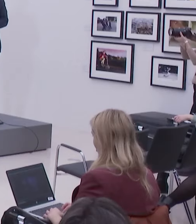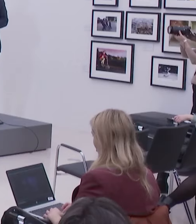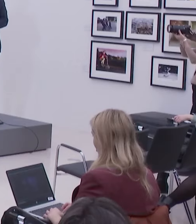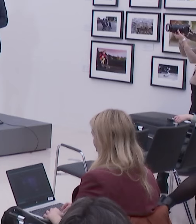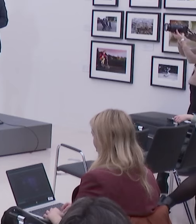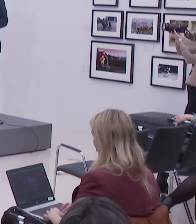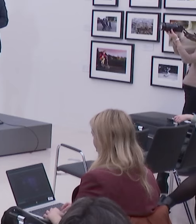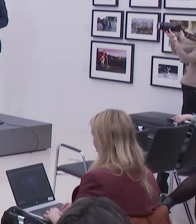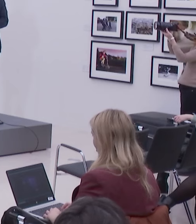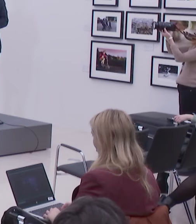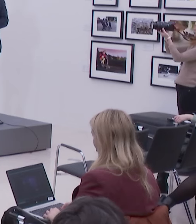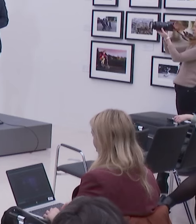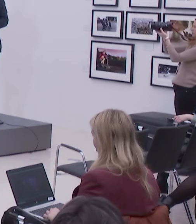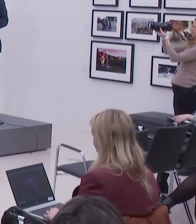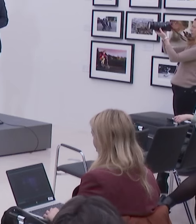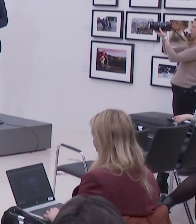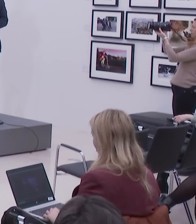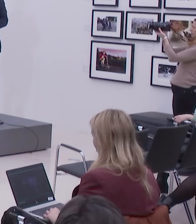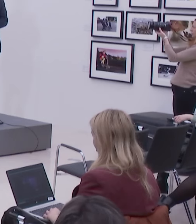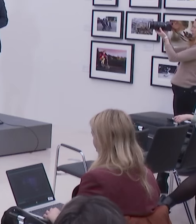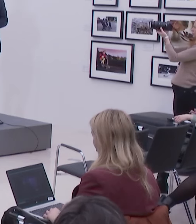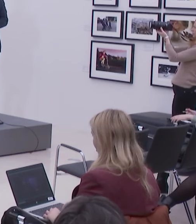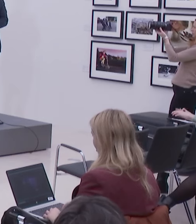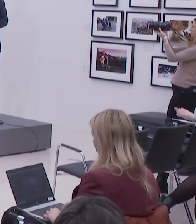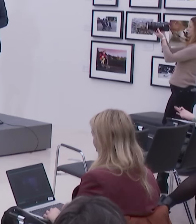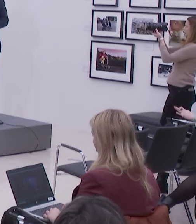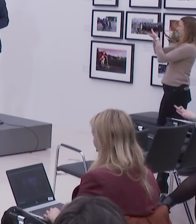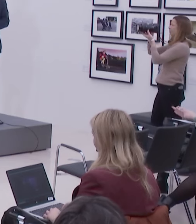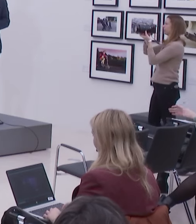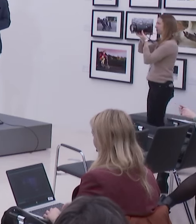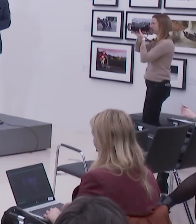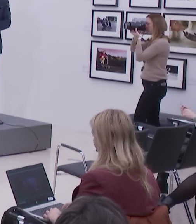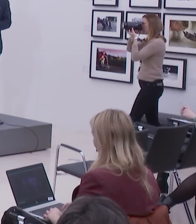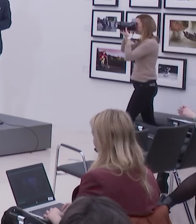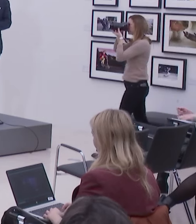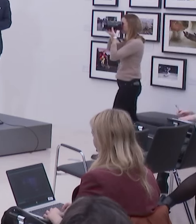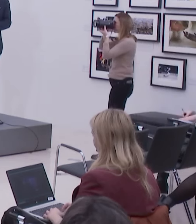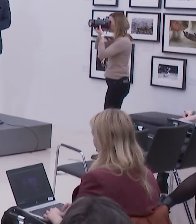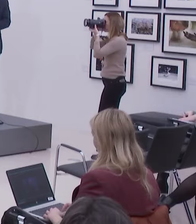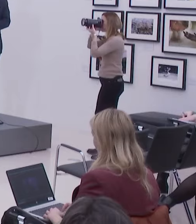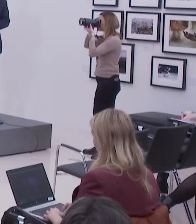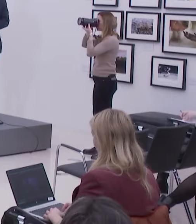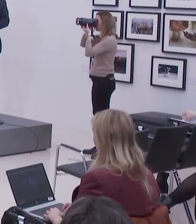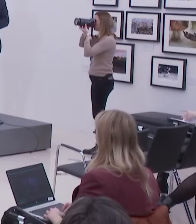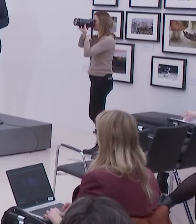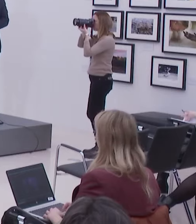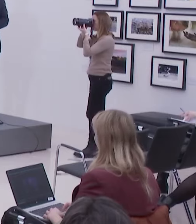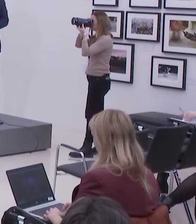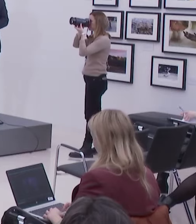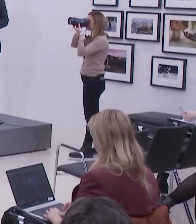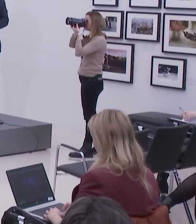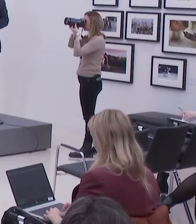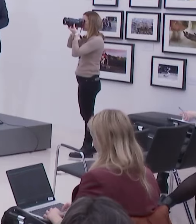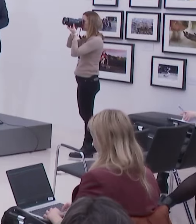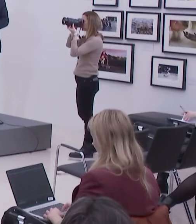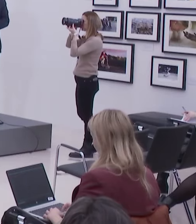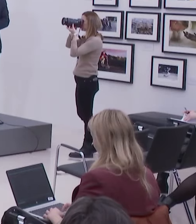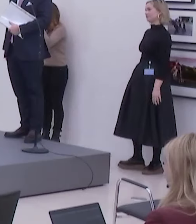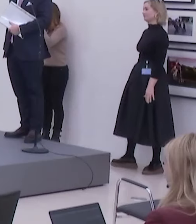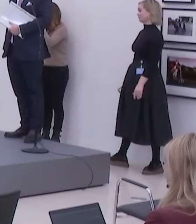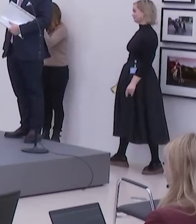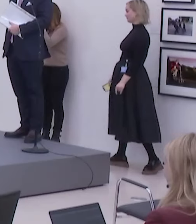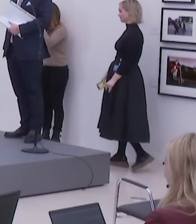Vielen Dank. Gibt es weitere Fragen? Das ist nicht der Fall. Damit danke ich mich vielmals für die Kommen. Vielen Dank, Herr Vizekanzler, Verfassungsministerin und darf Ihnen noch einen schönen Tag wünschen.